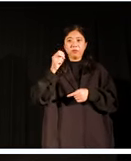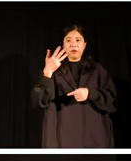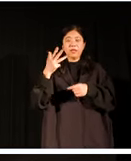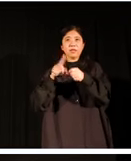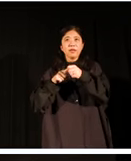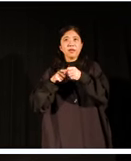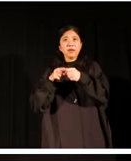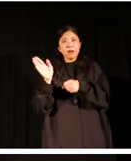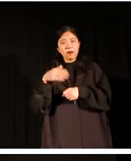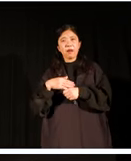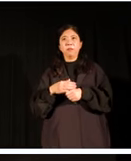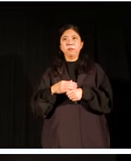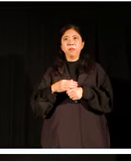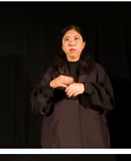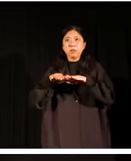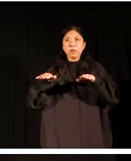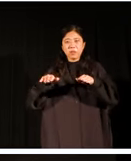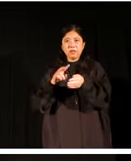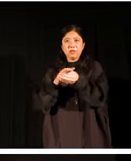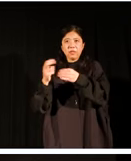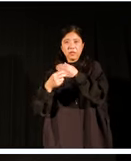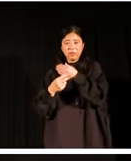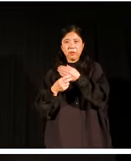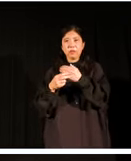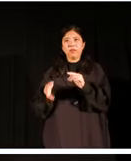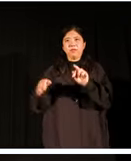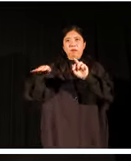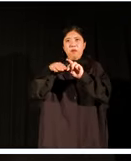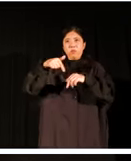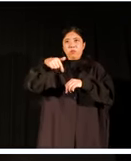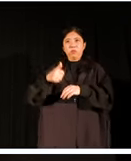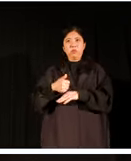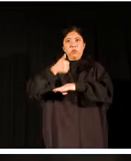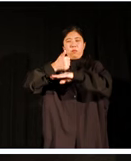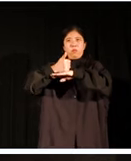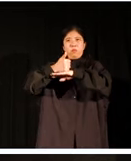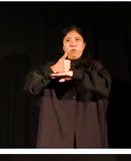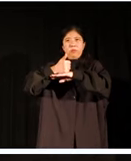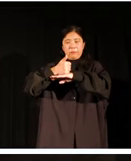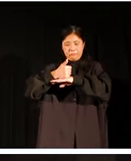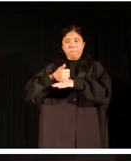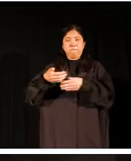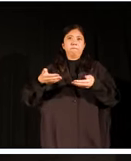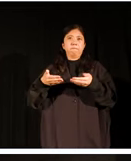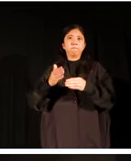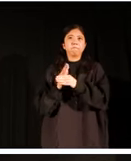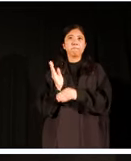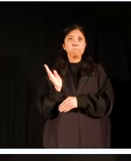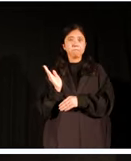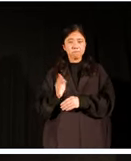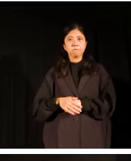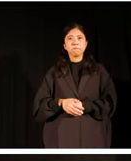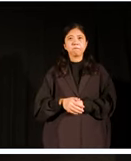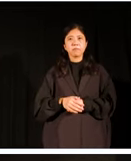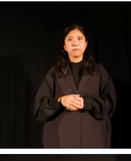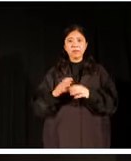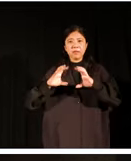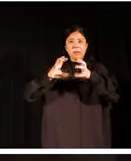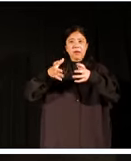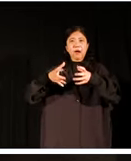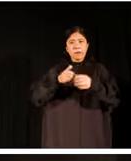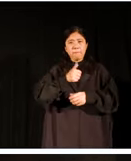ジャパンハート小児医療センター小児科部長として現在活動中ですえ世界をバックグラウンド